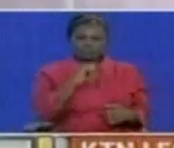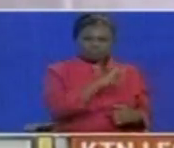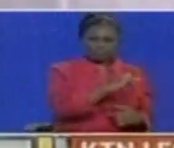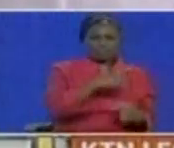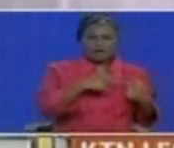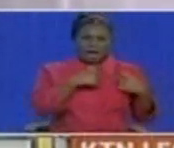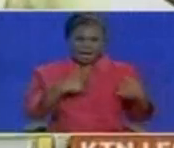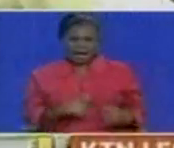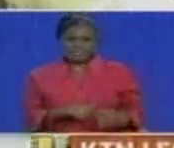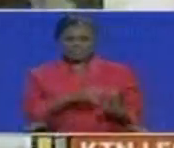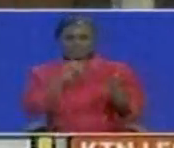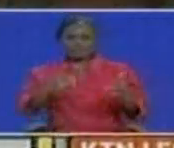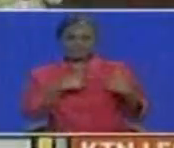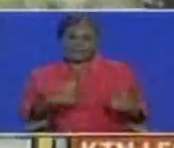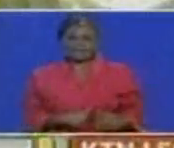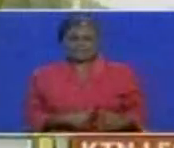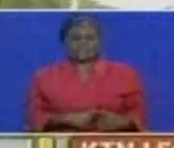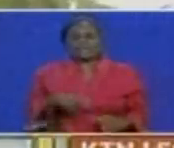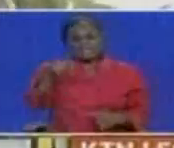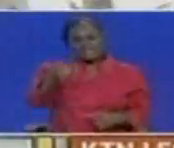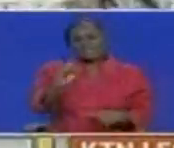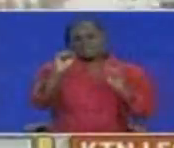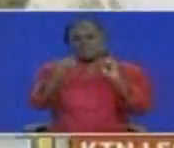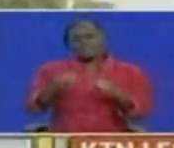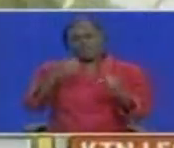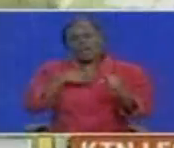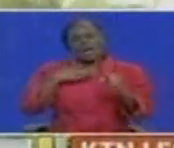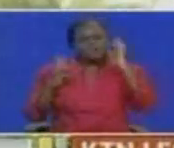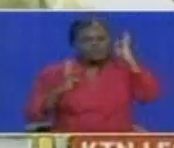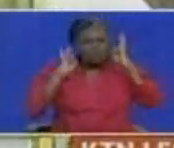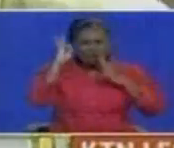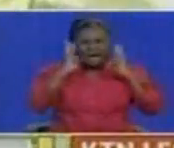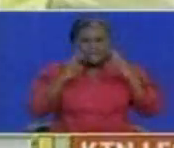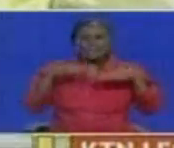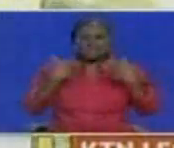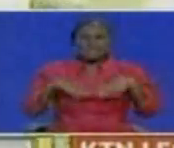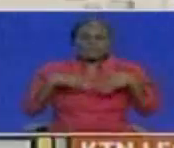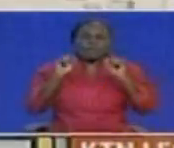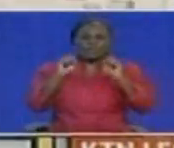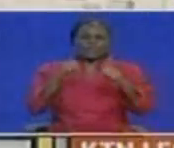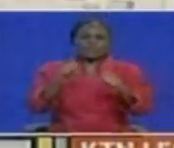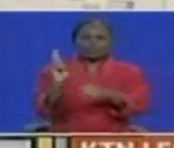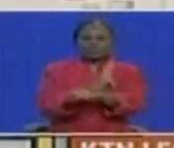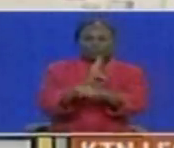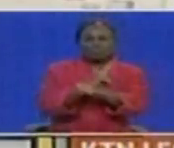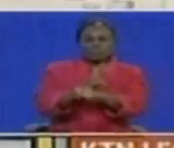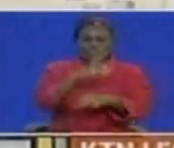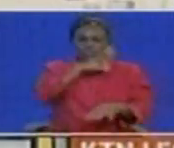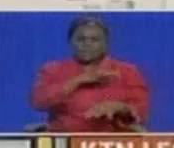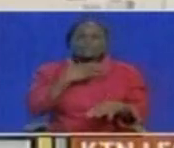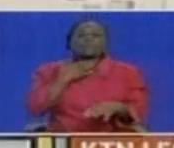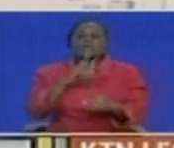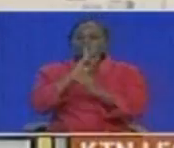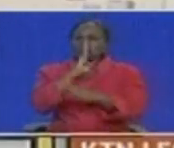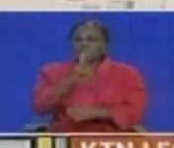harvest those organs. Swala hili huenda likazua wasiwasi, kwani huenda watu wakalitumia kama kitega uchumi. We must be very, very careful